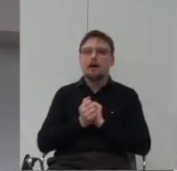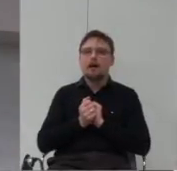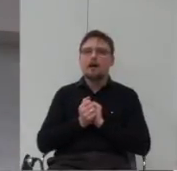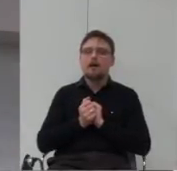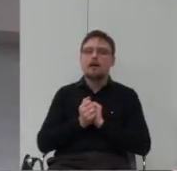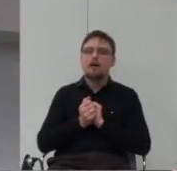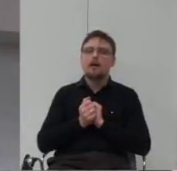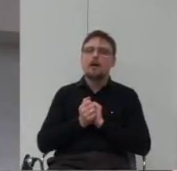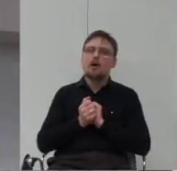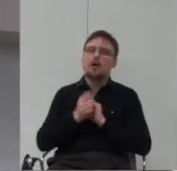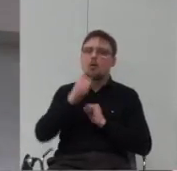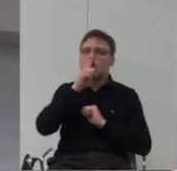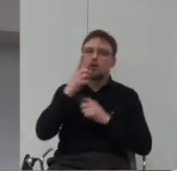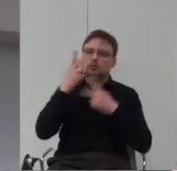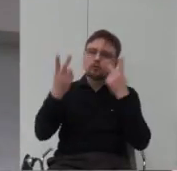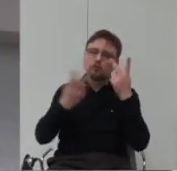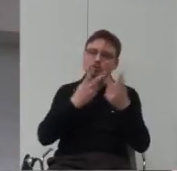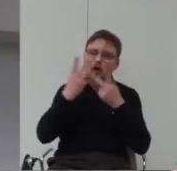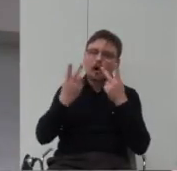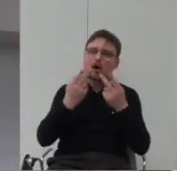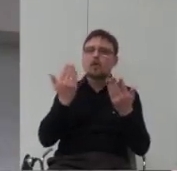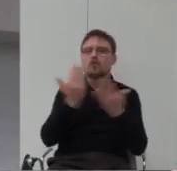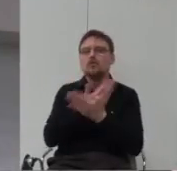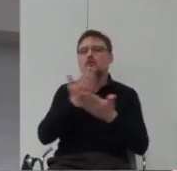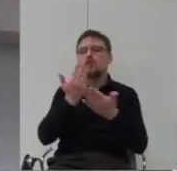osobami niepełnosprawnymi, czy